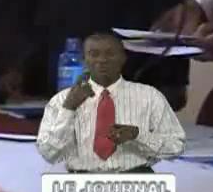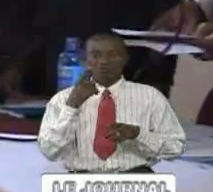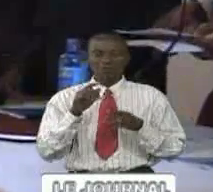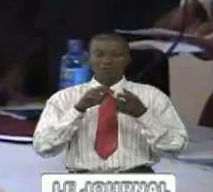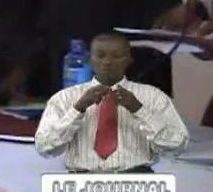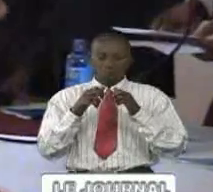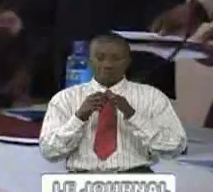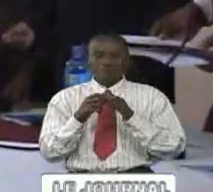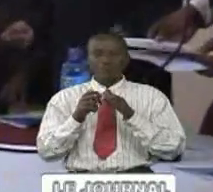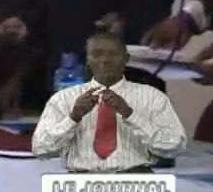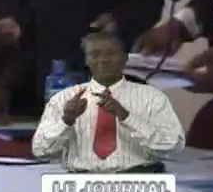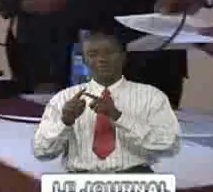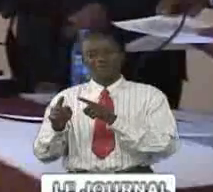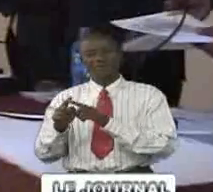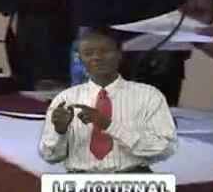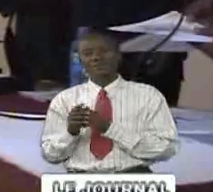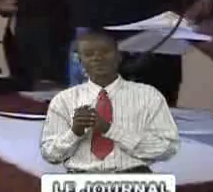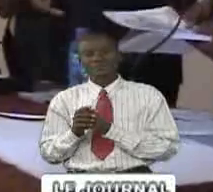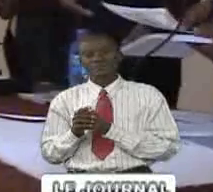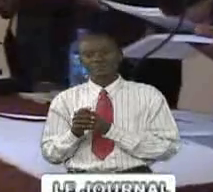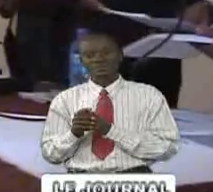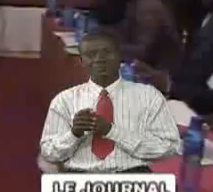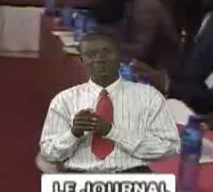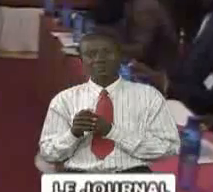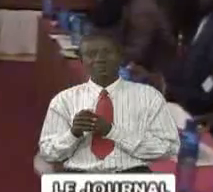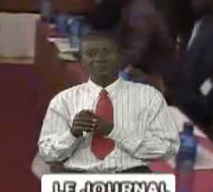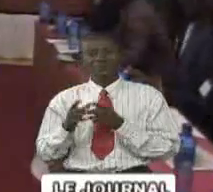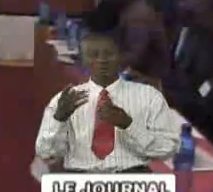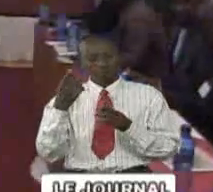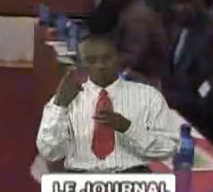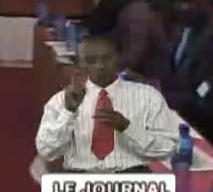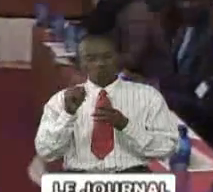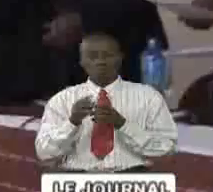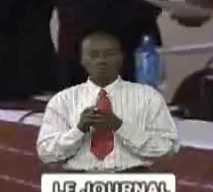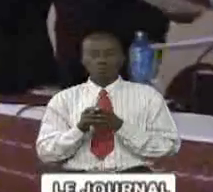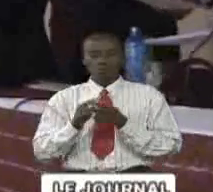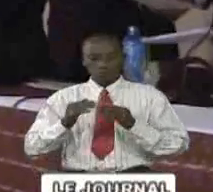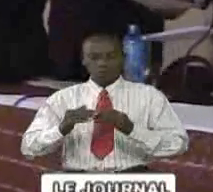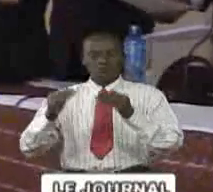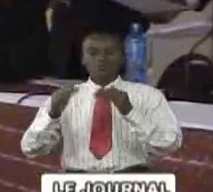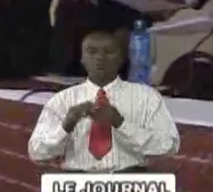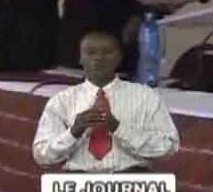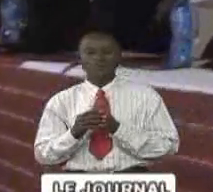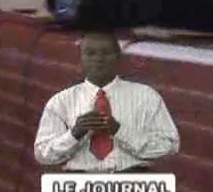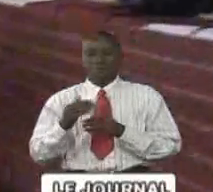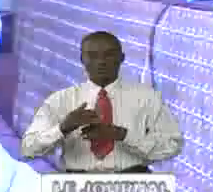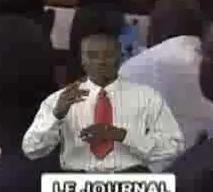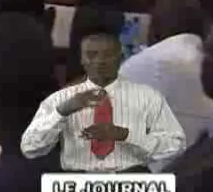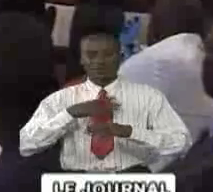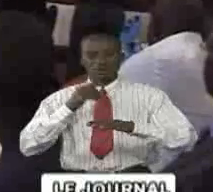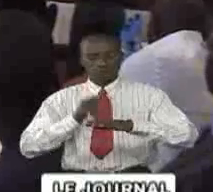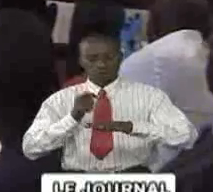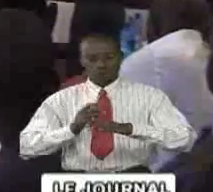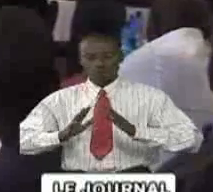répressif, ainsi que la phase administrative de son ouverture à l'exercice du plan de poursuite devant les juridictions